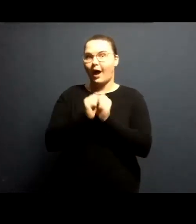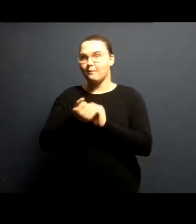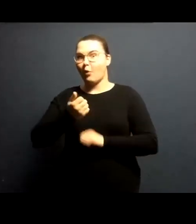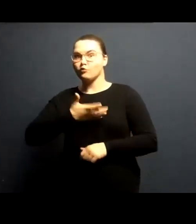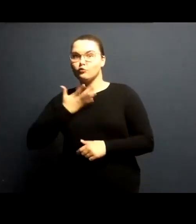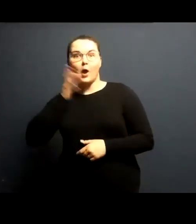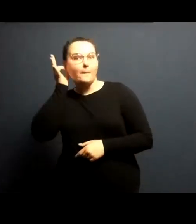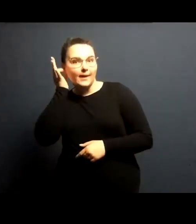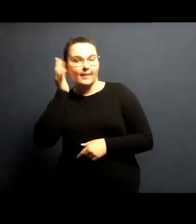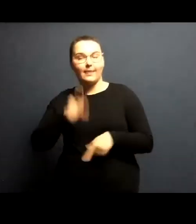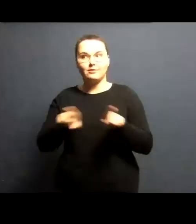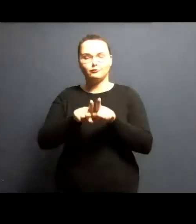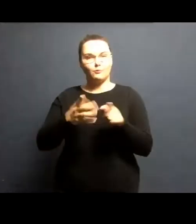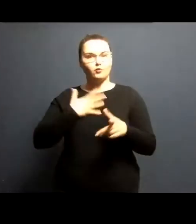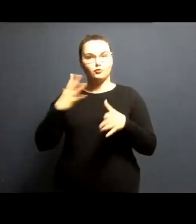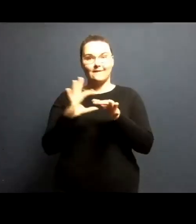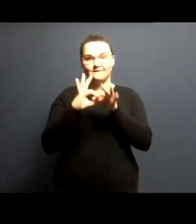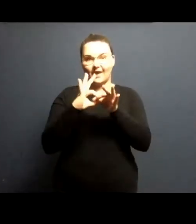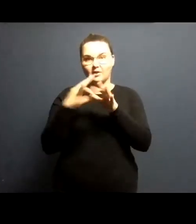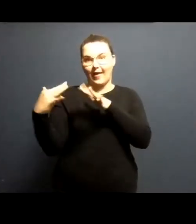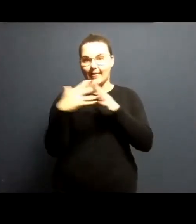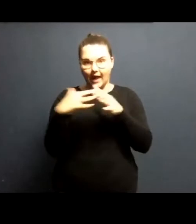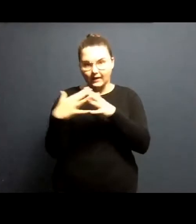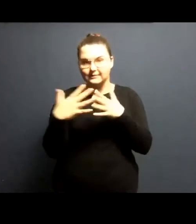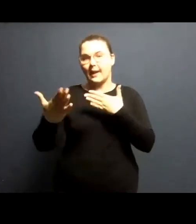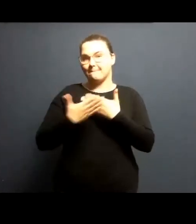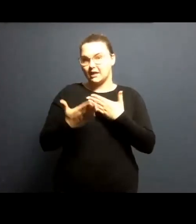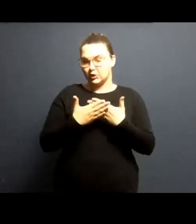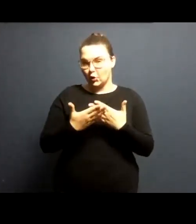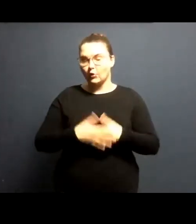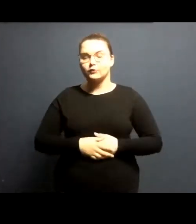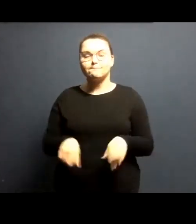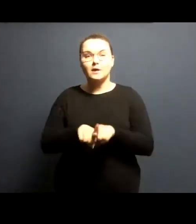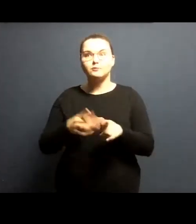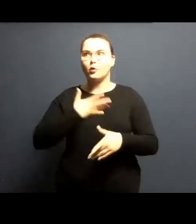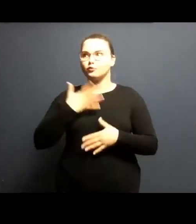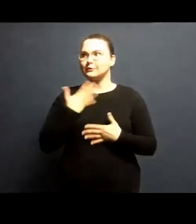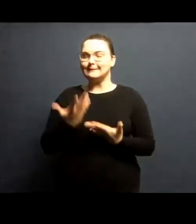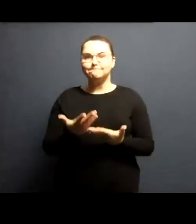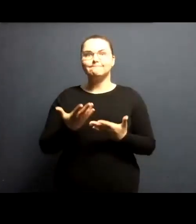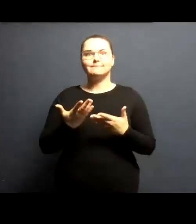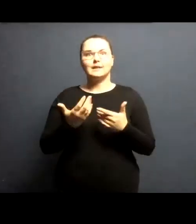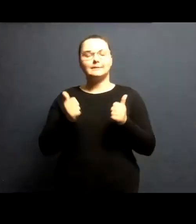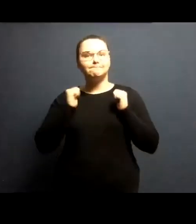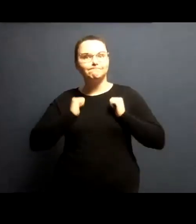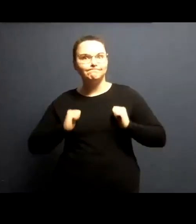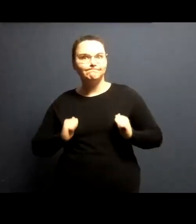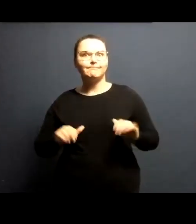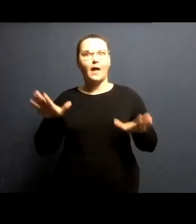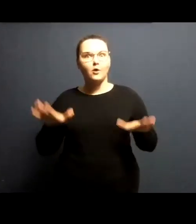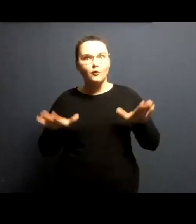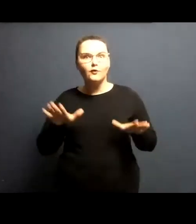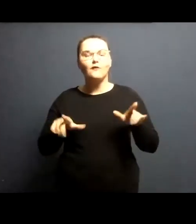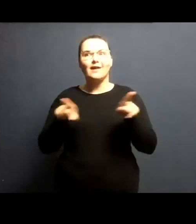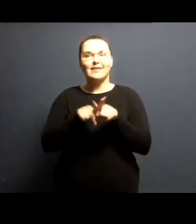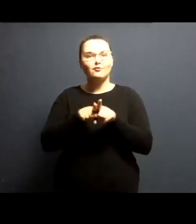spektrum więzi, bliskości, równowaga także taka neurologiczna wręcz,